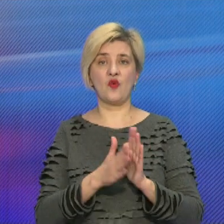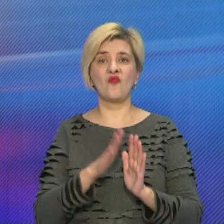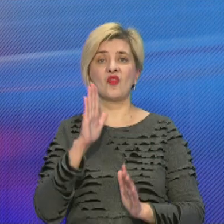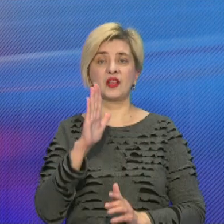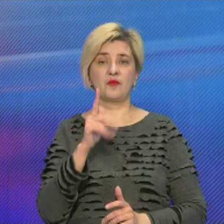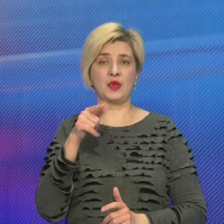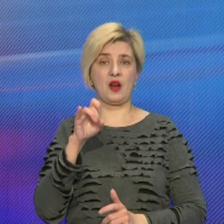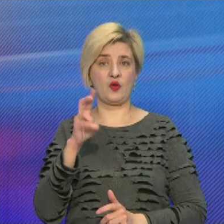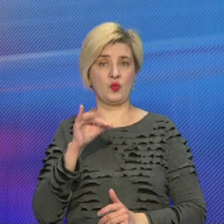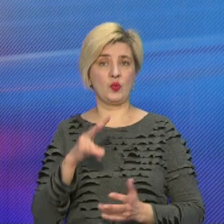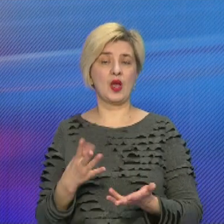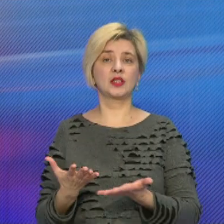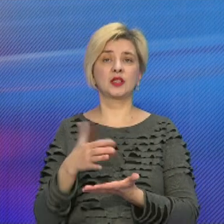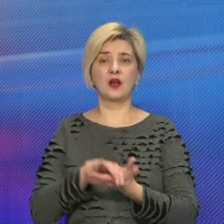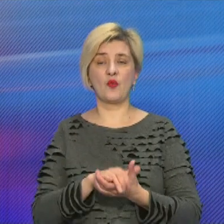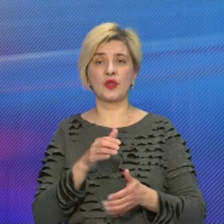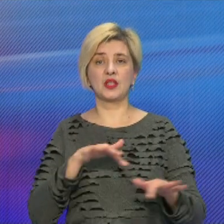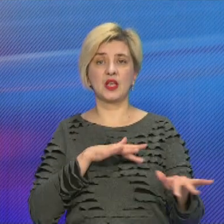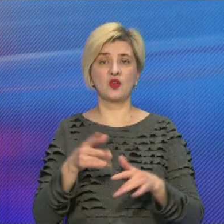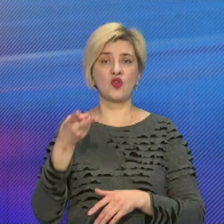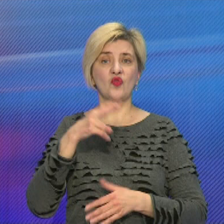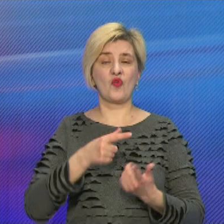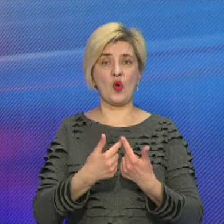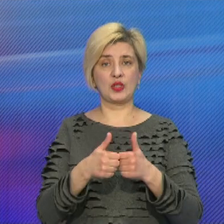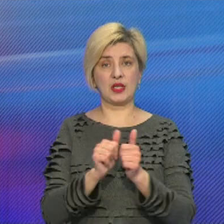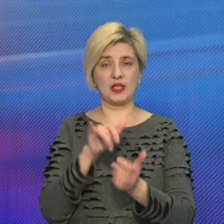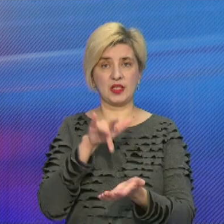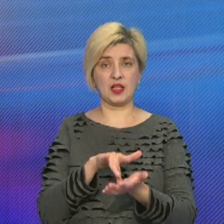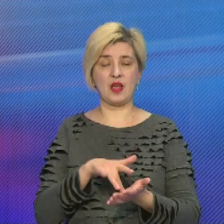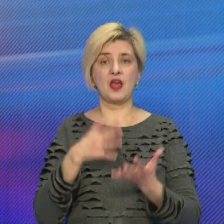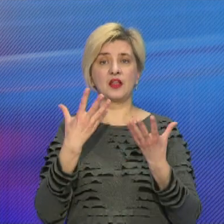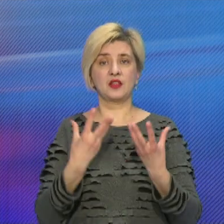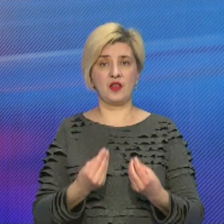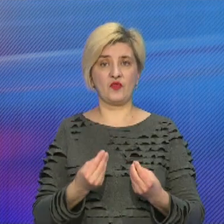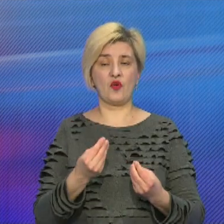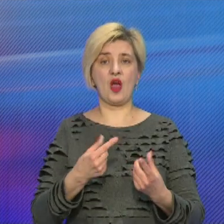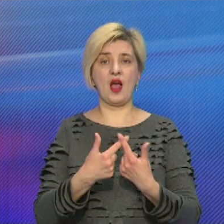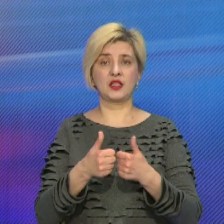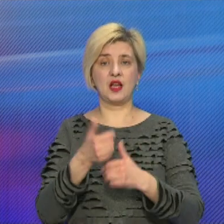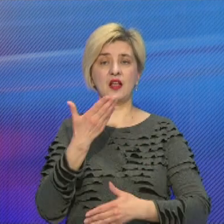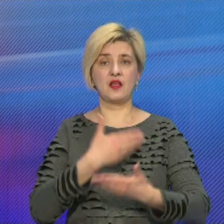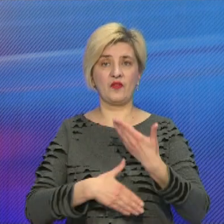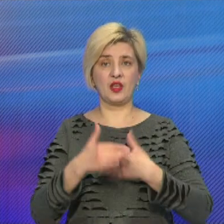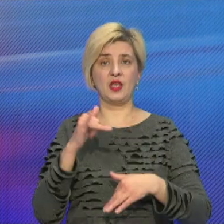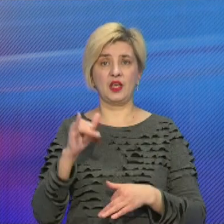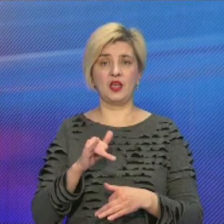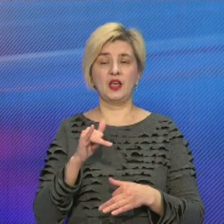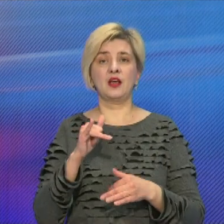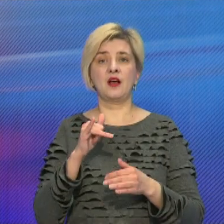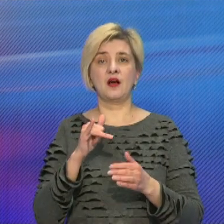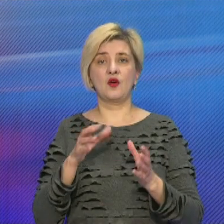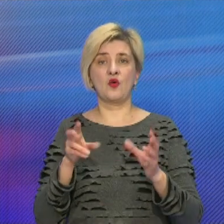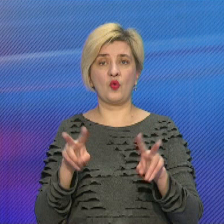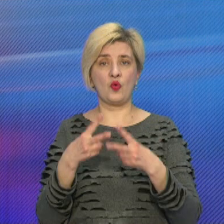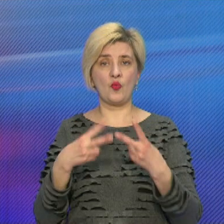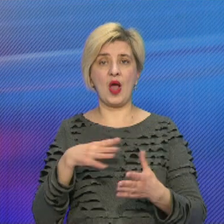с деятельностью двух отделений у центра – дённого знаходжения для инвалидов и социальной адаптации и реабилитации с клубом «Активное долголетие». Яны